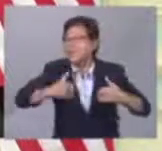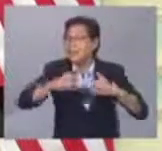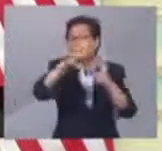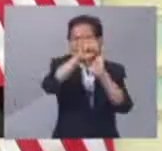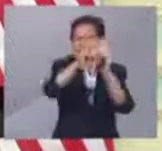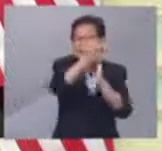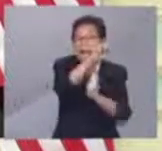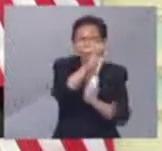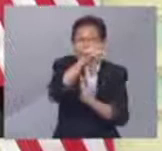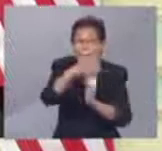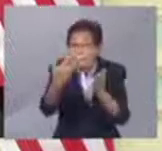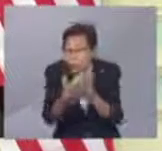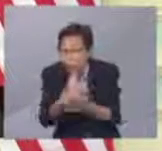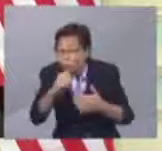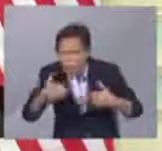yang baru